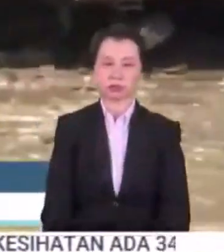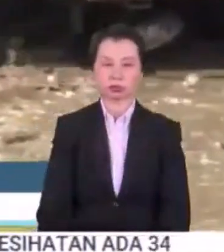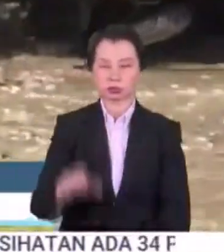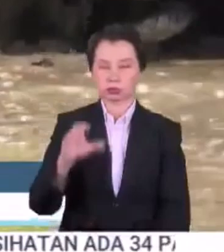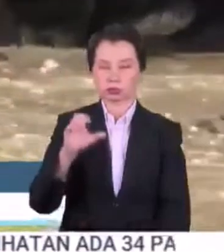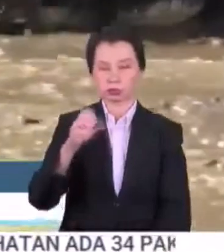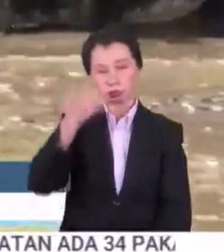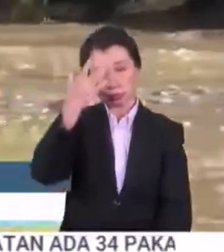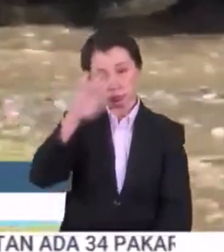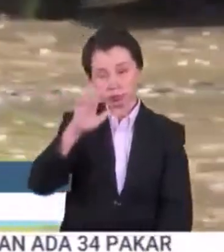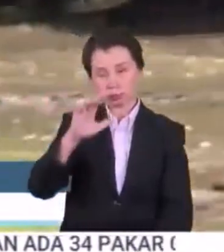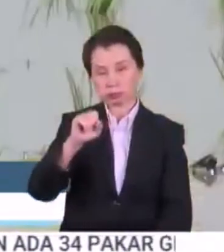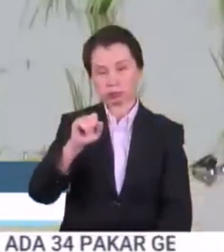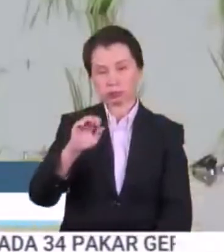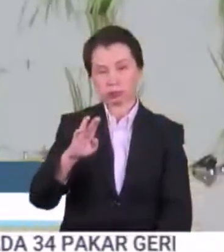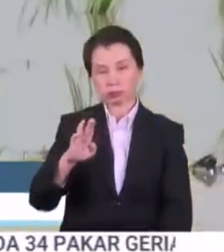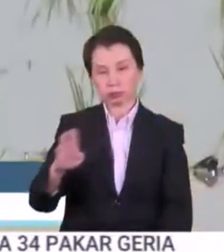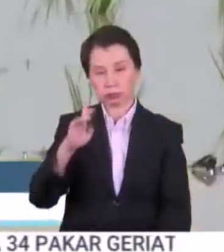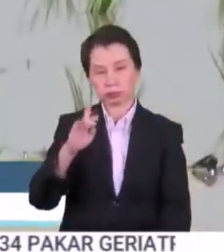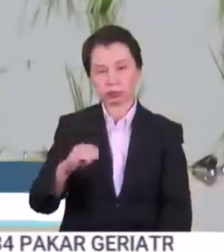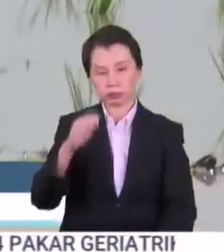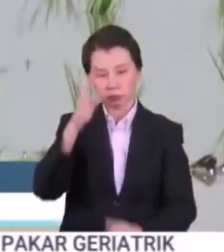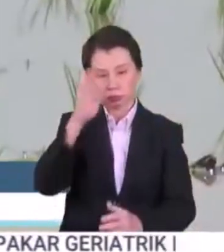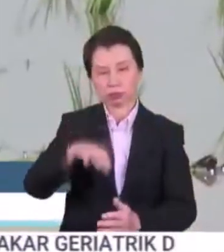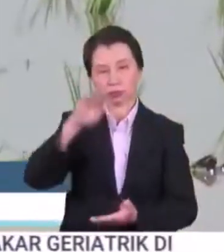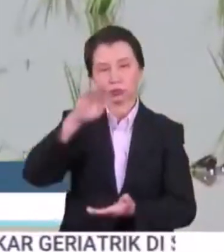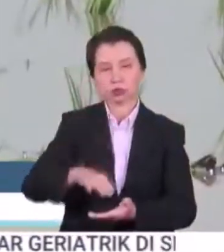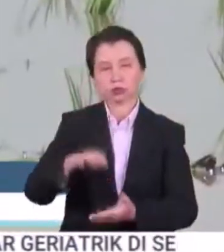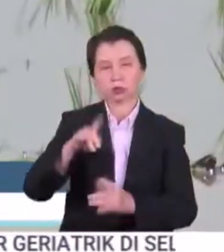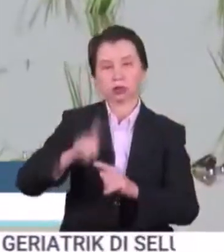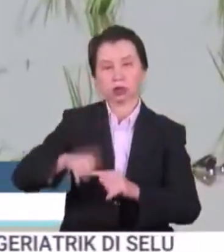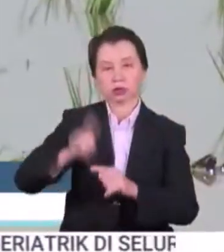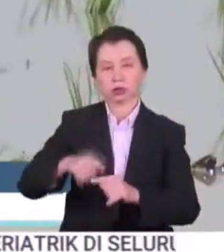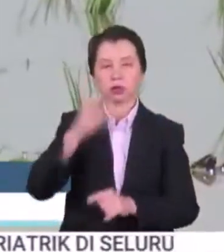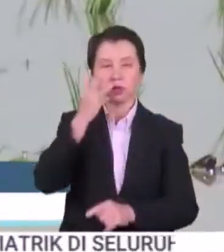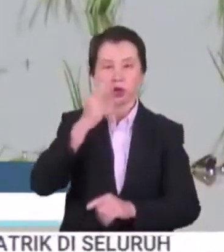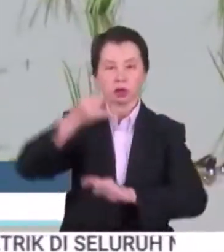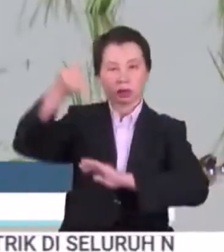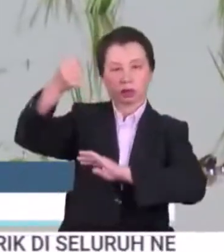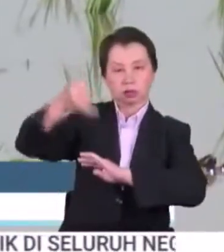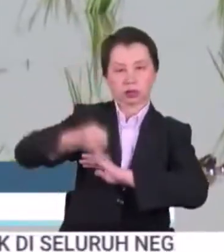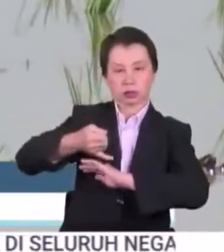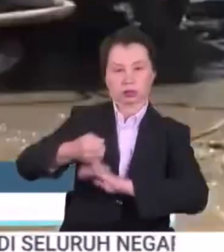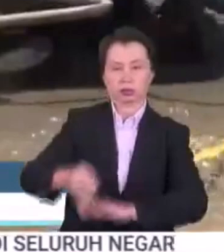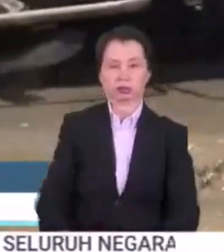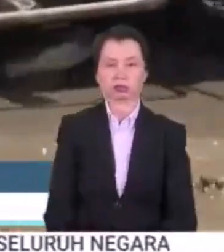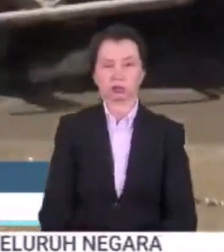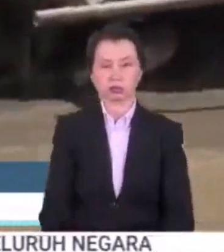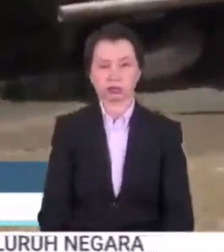Smart SBB dilihat antara langkah berkesan bagi mengurangkan kebergantungan kepada beras import.